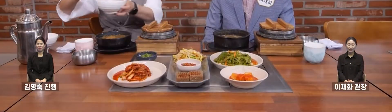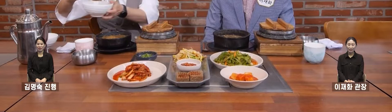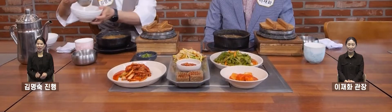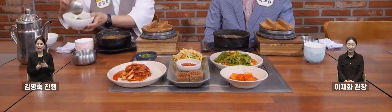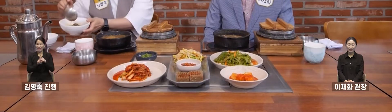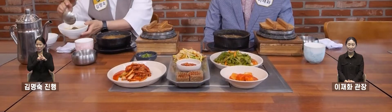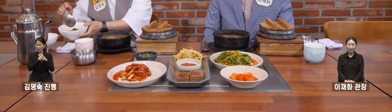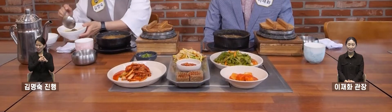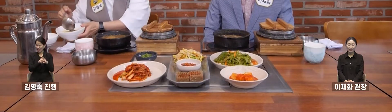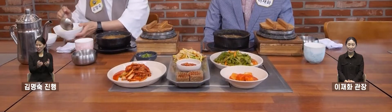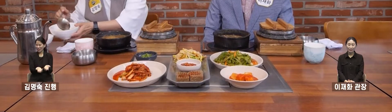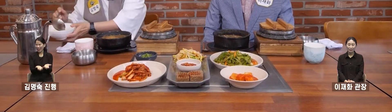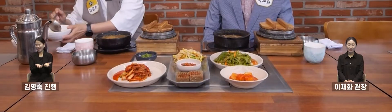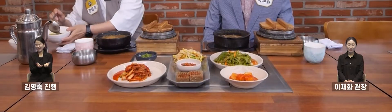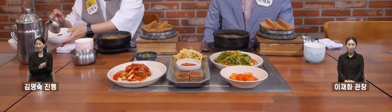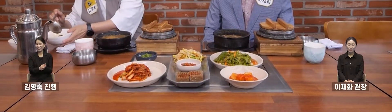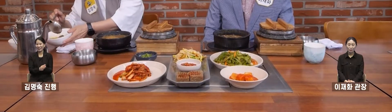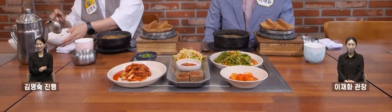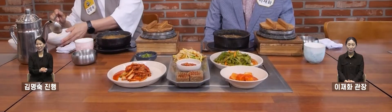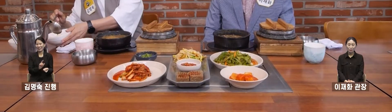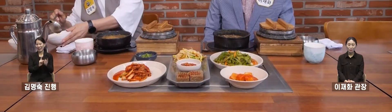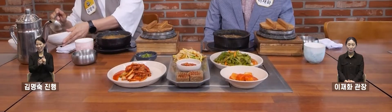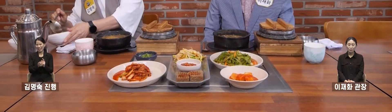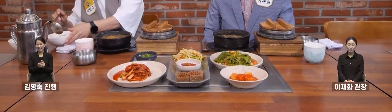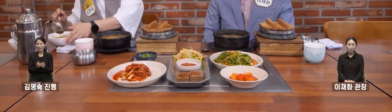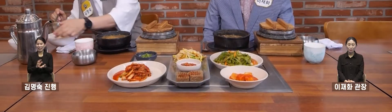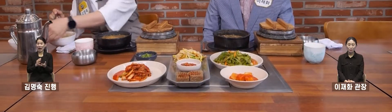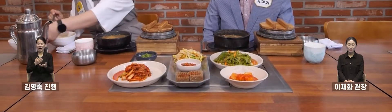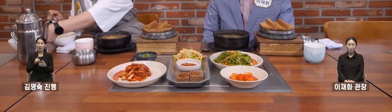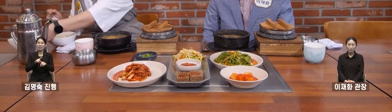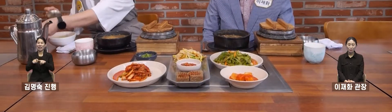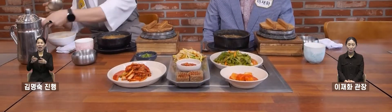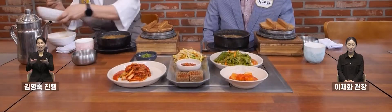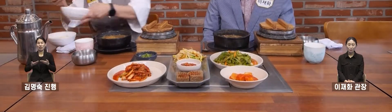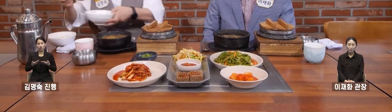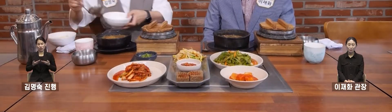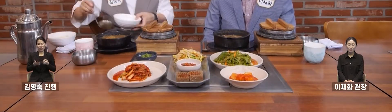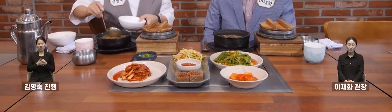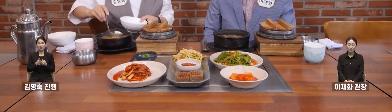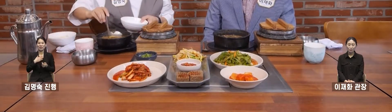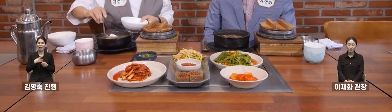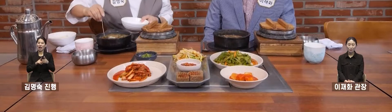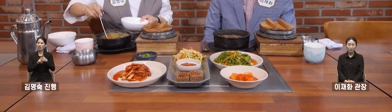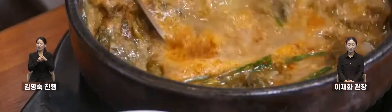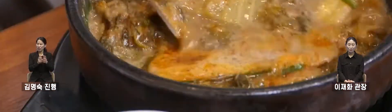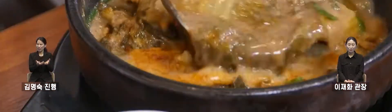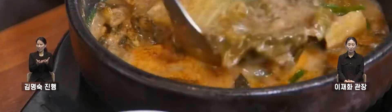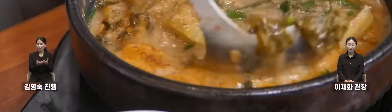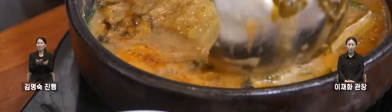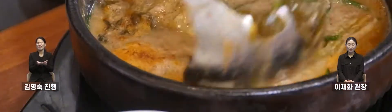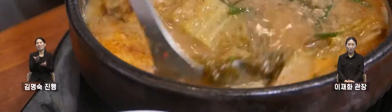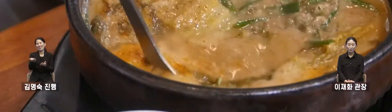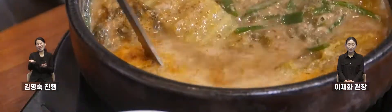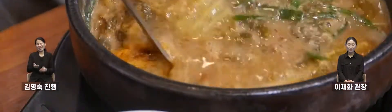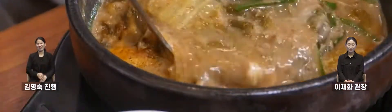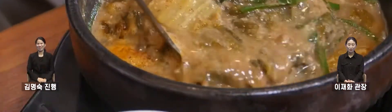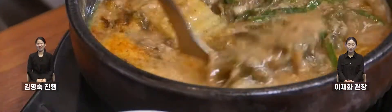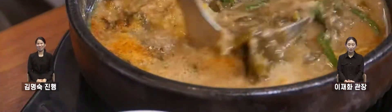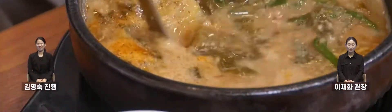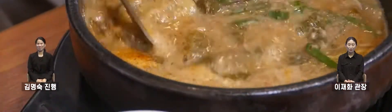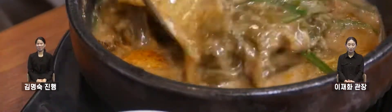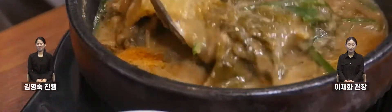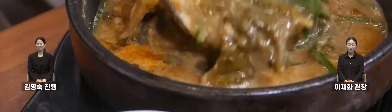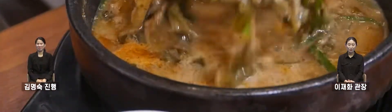그러면 이제 추어탕을 제가 대신 네. 장어탕을 주셨으니까 제가 추어탕을 또 조금 드리도록